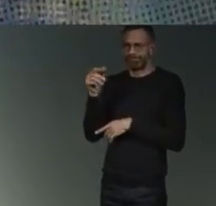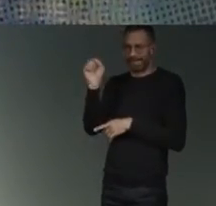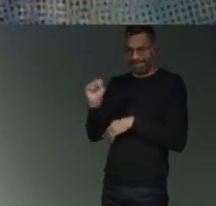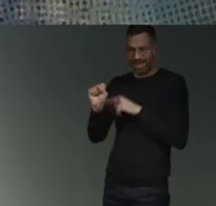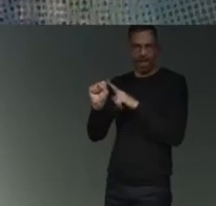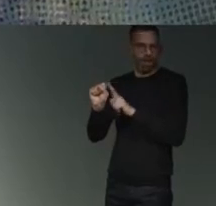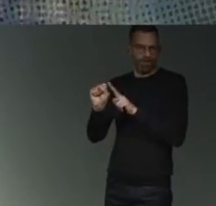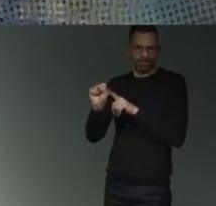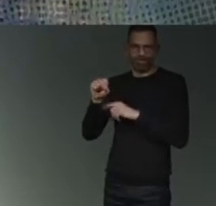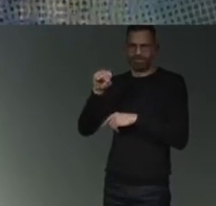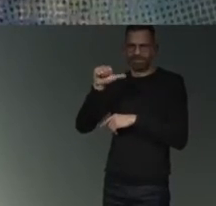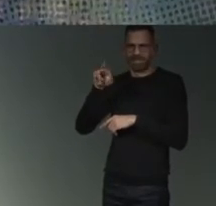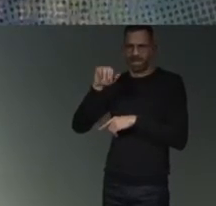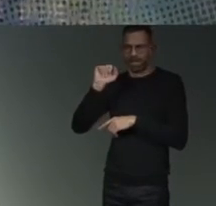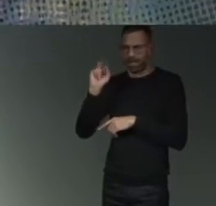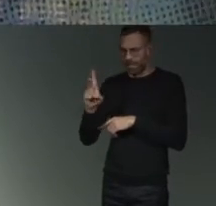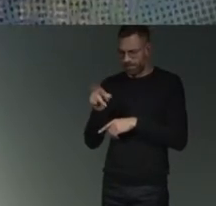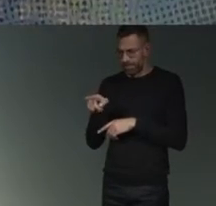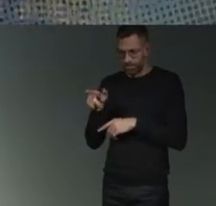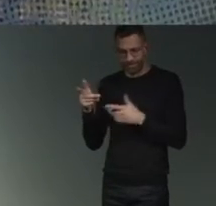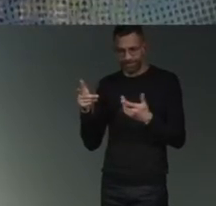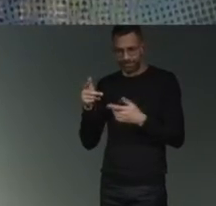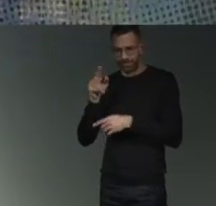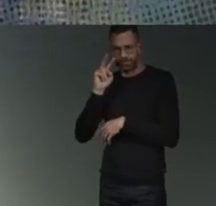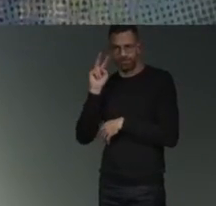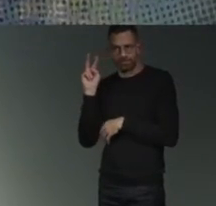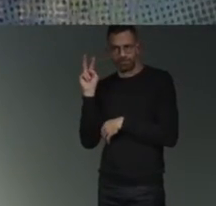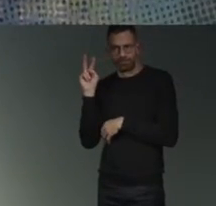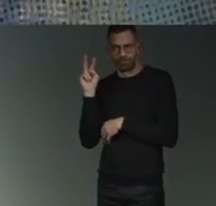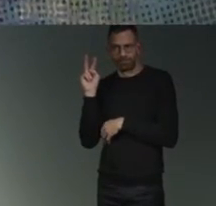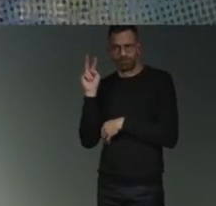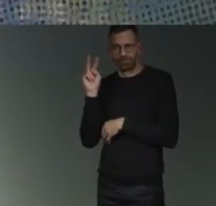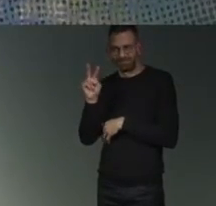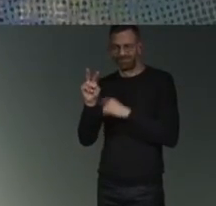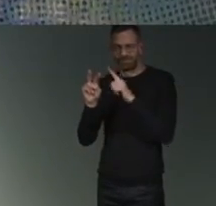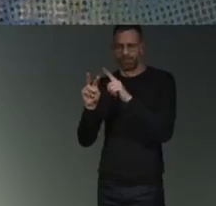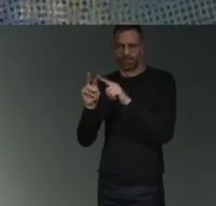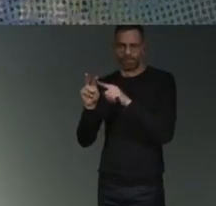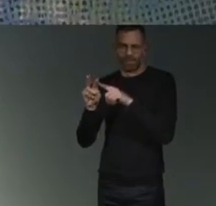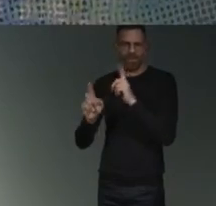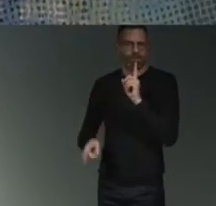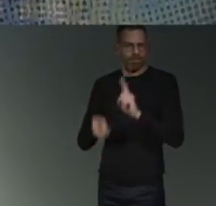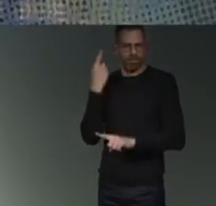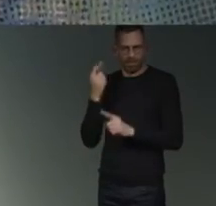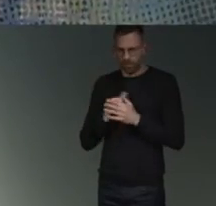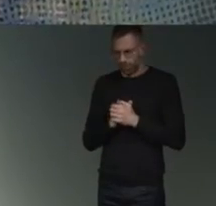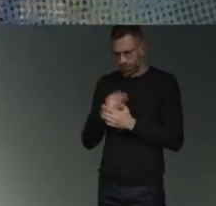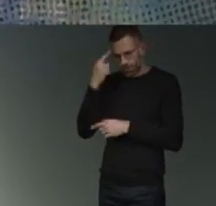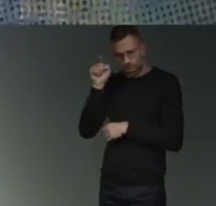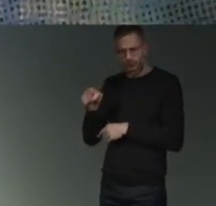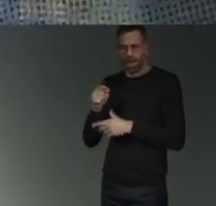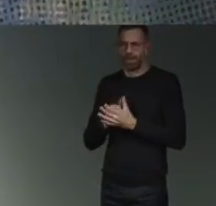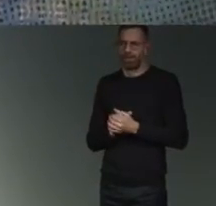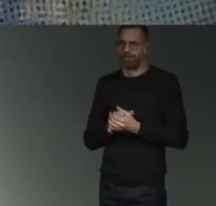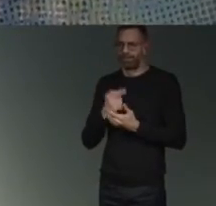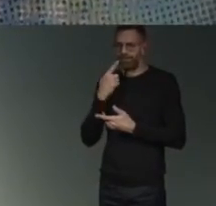vivre cette situation, eh bien, le regard serait quelque chose de très important dans sa vie. Ce serait un